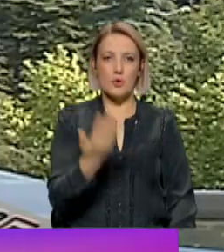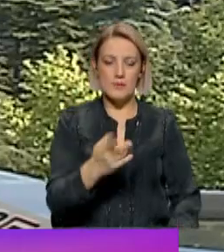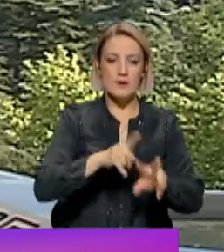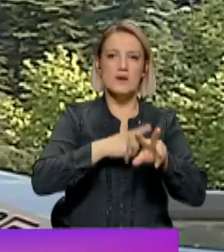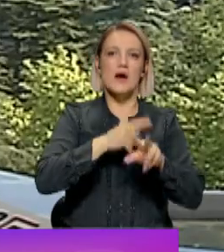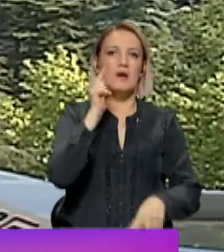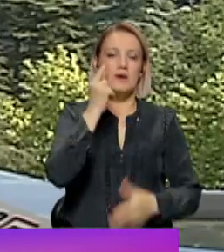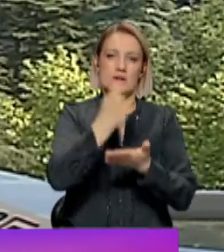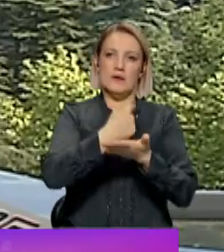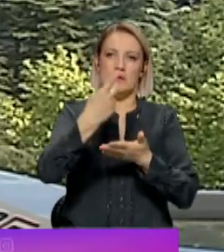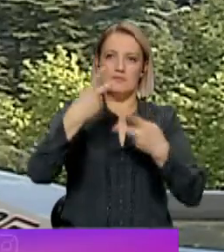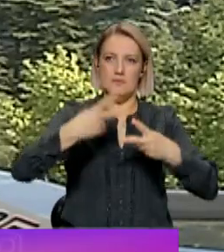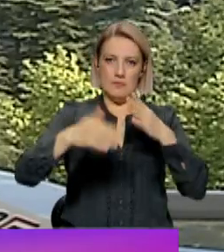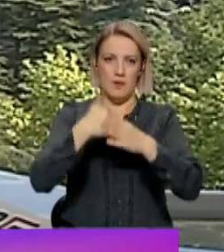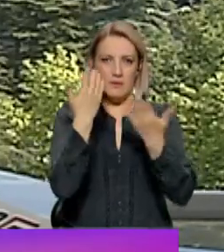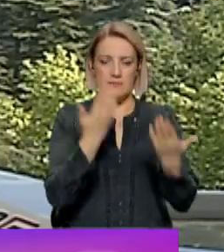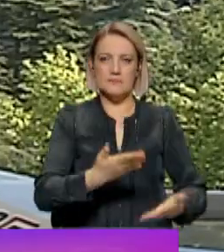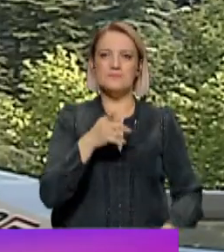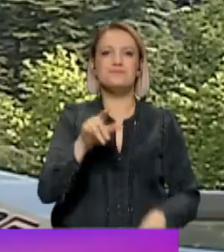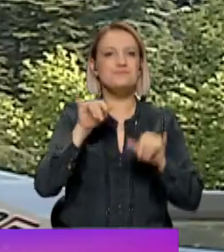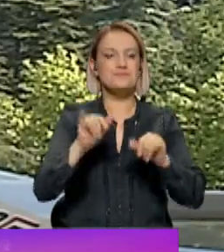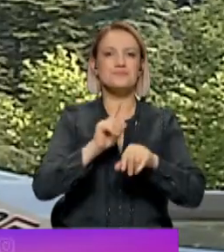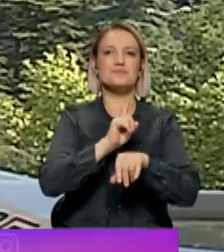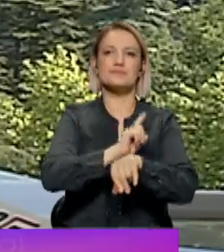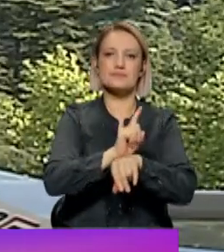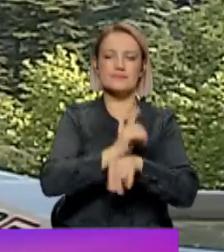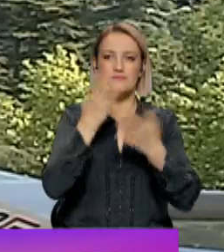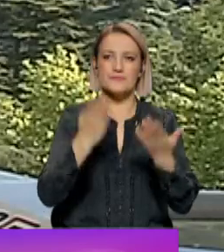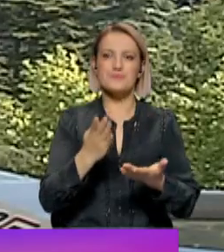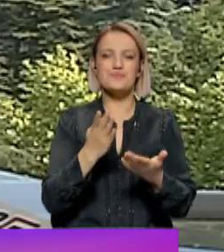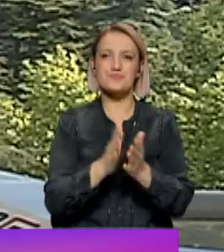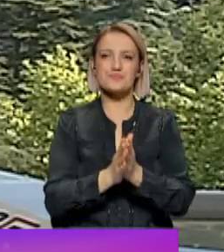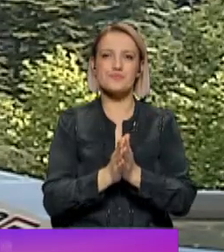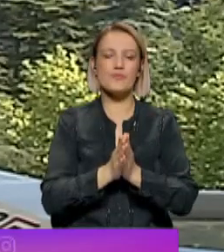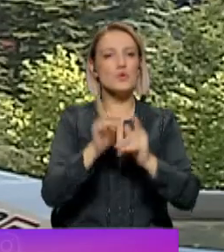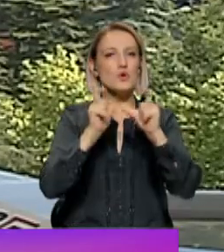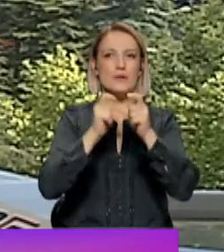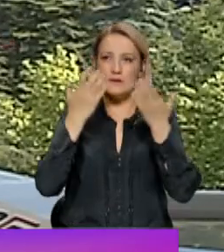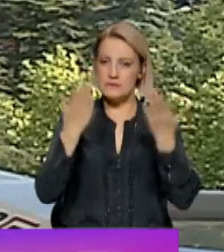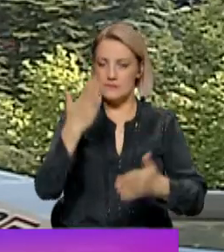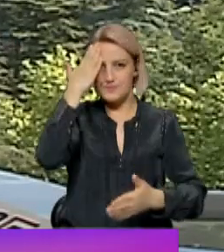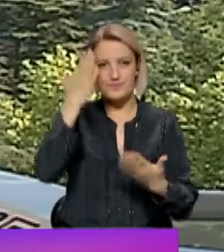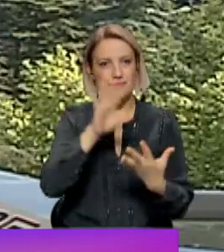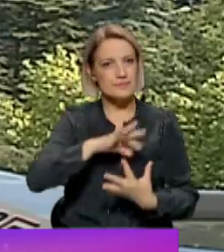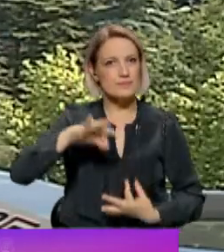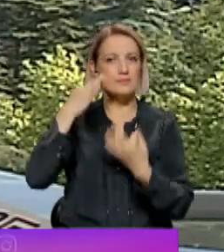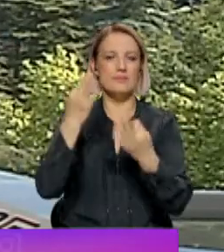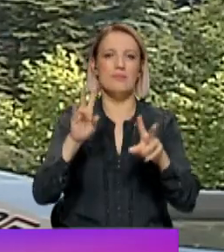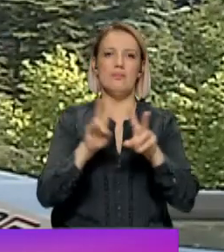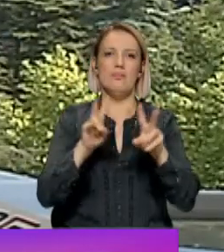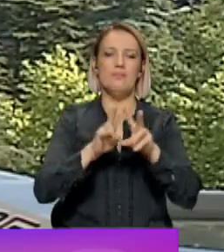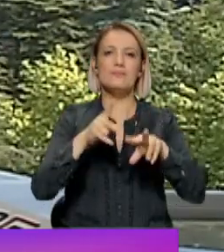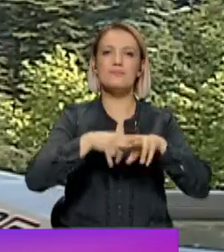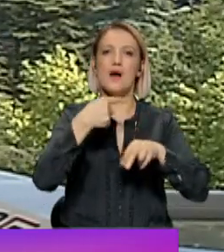Yaşar Uyaroğlu. Aynı zamanda Bahtışen Cancı, günaydınlar, selamlarımızı iletelim. Mehmet